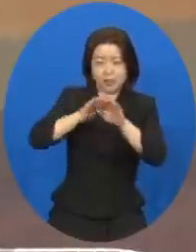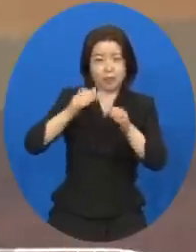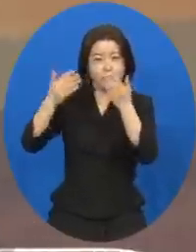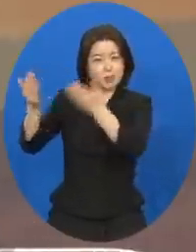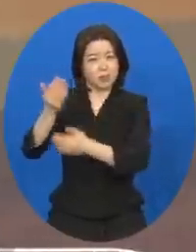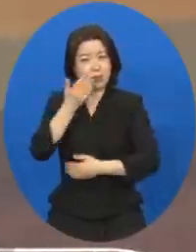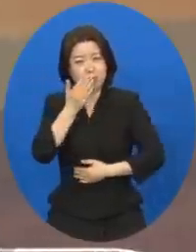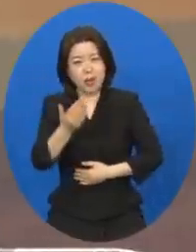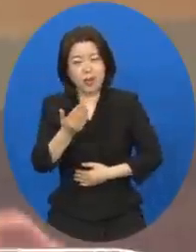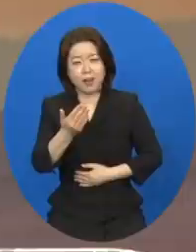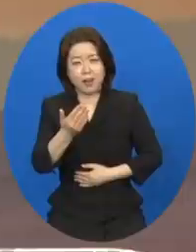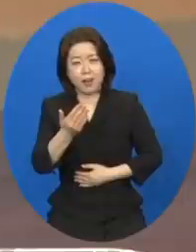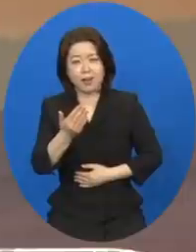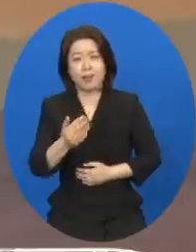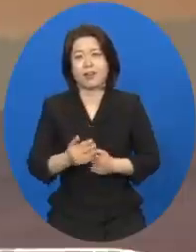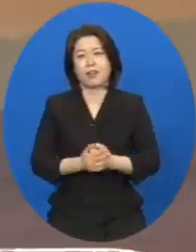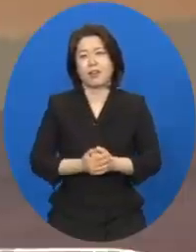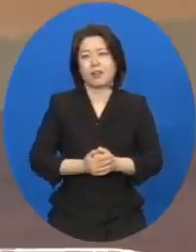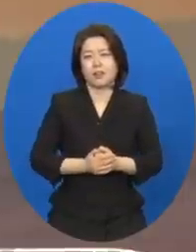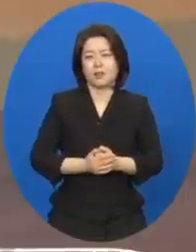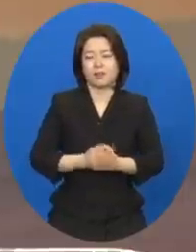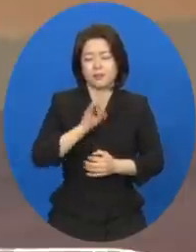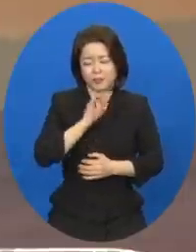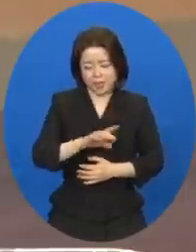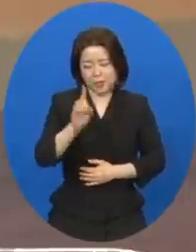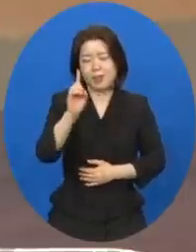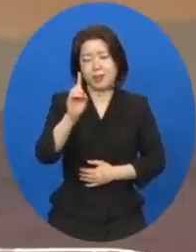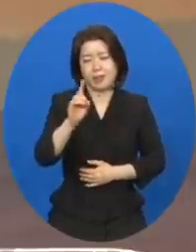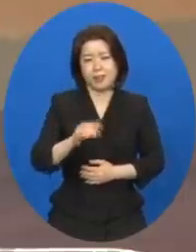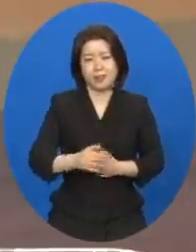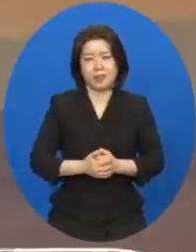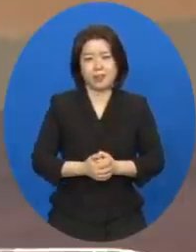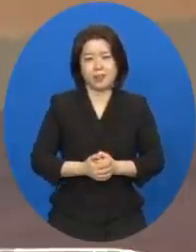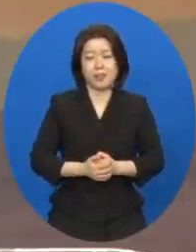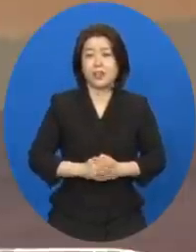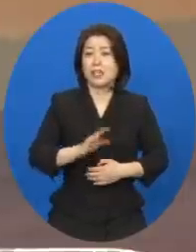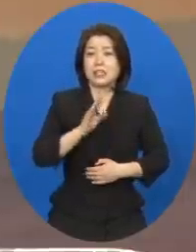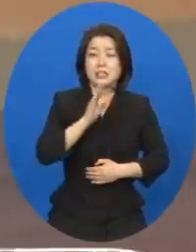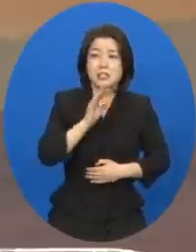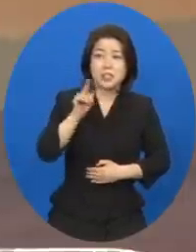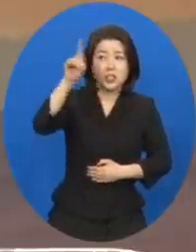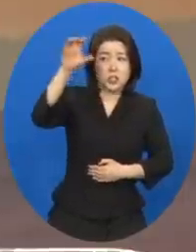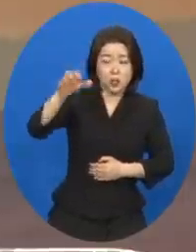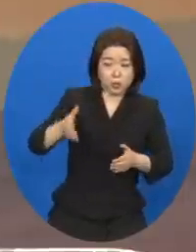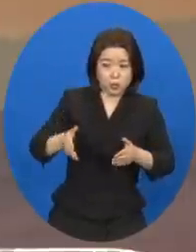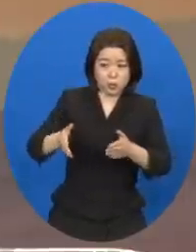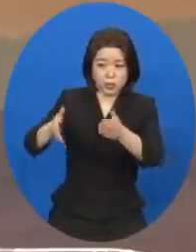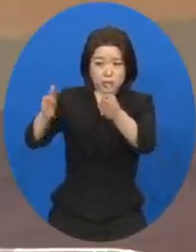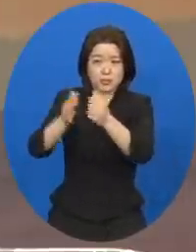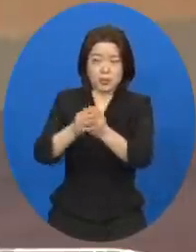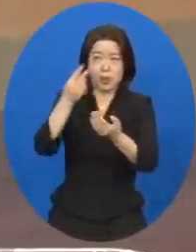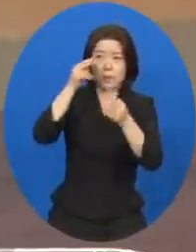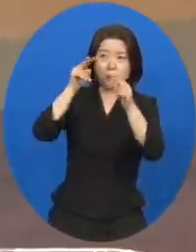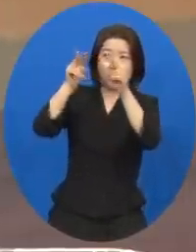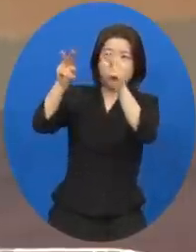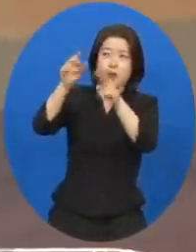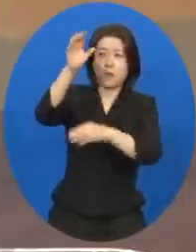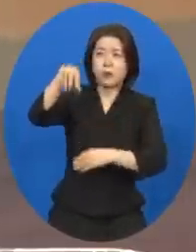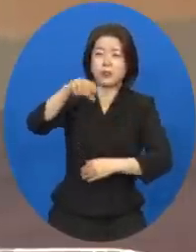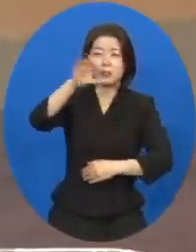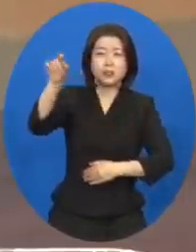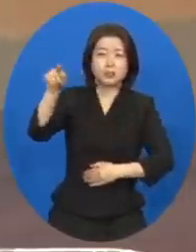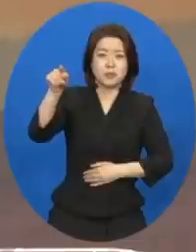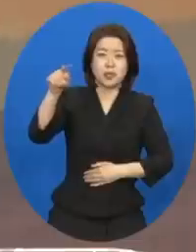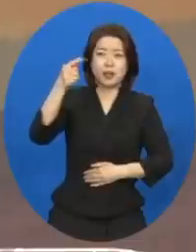있을까요? 딱 한 경우예요. 진짜 천국길에서 바라보는 십자가를